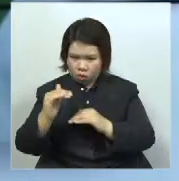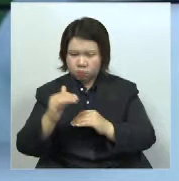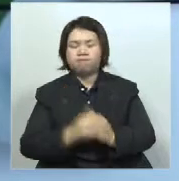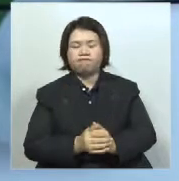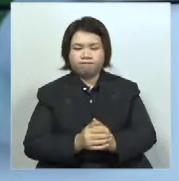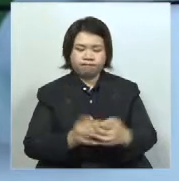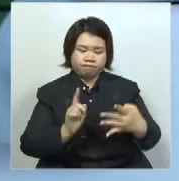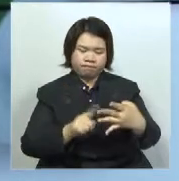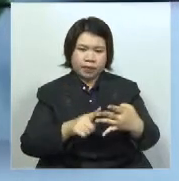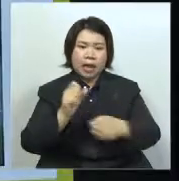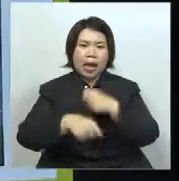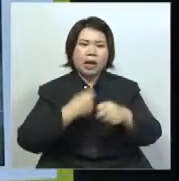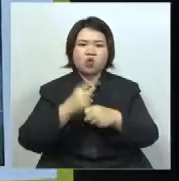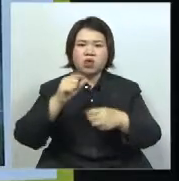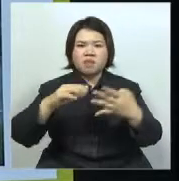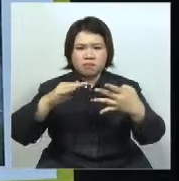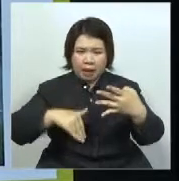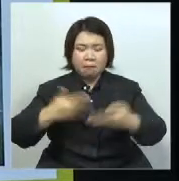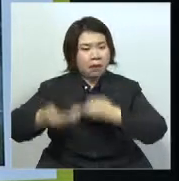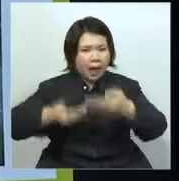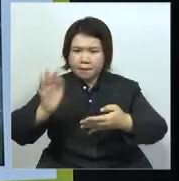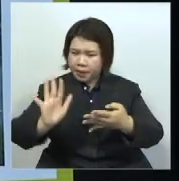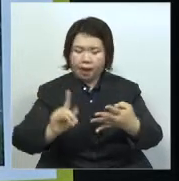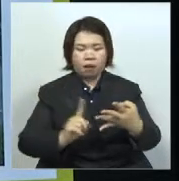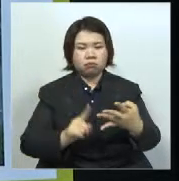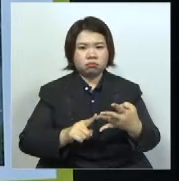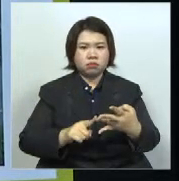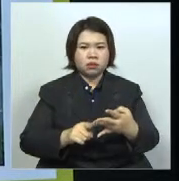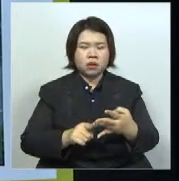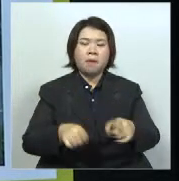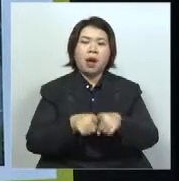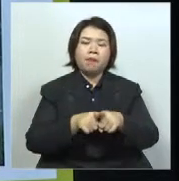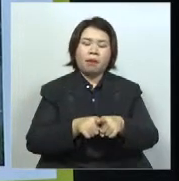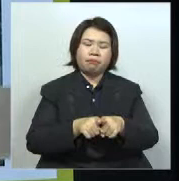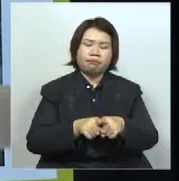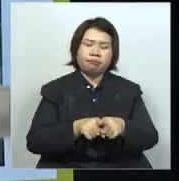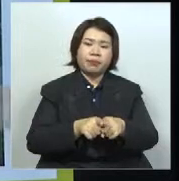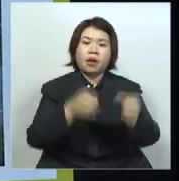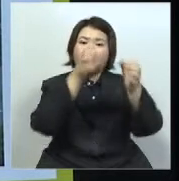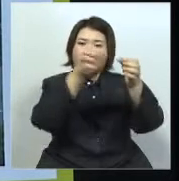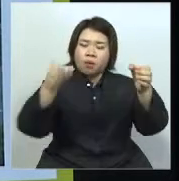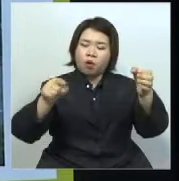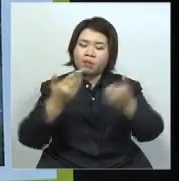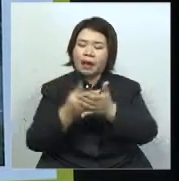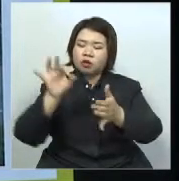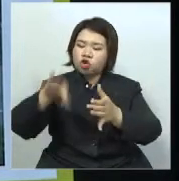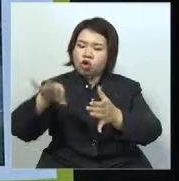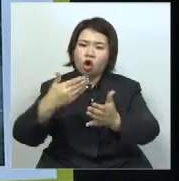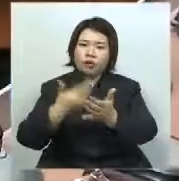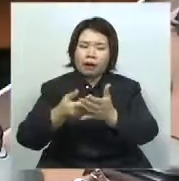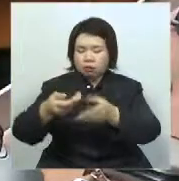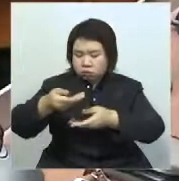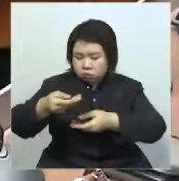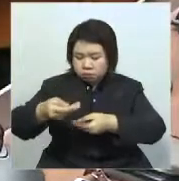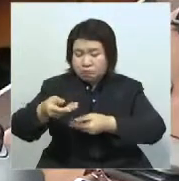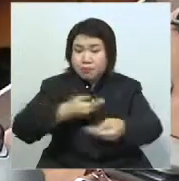ขายให้ผู้ที่มีอายุต่ำกว่า20ปีบริบูรณ์ห้ามขายโดยใช้เครื่องขายอัตโนมัติหรือเร่ขายหรือว่าลดราคาหรือเสน